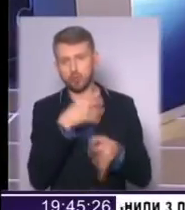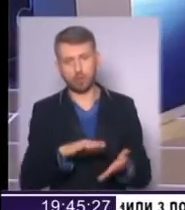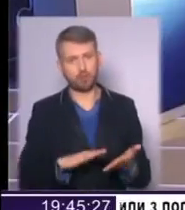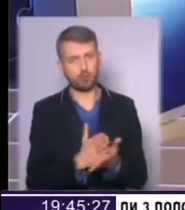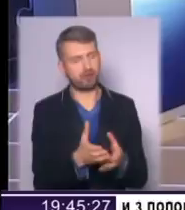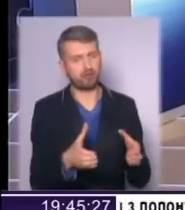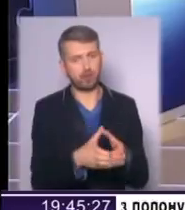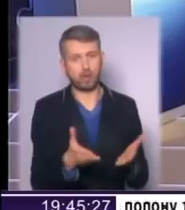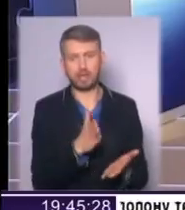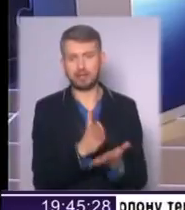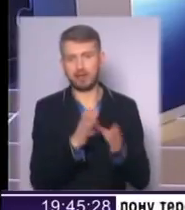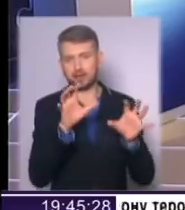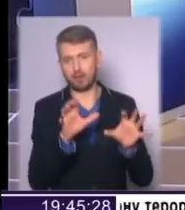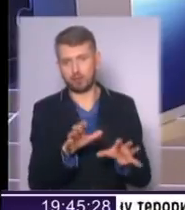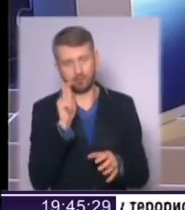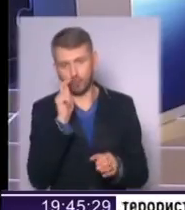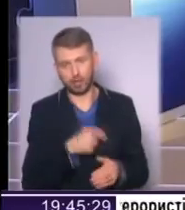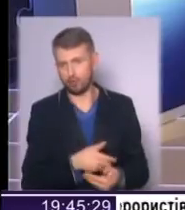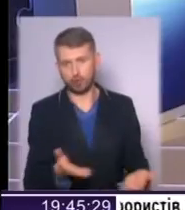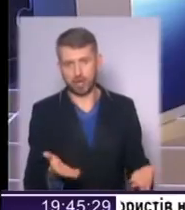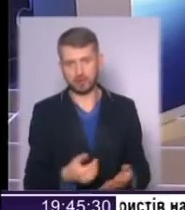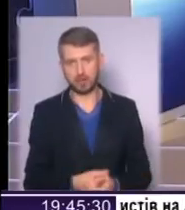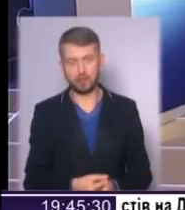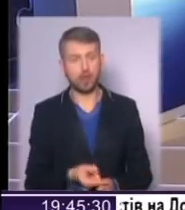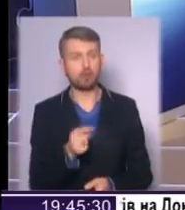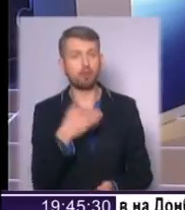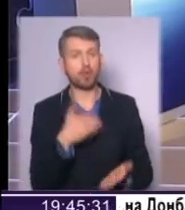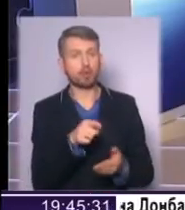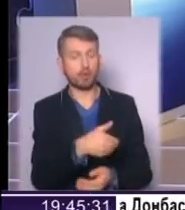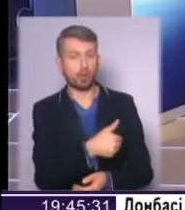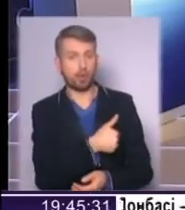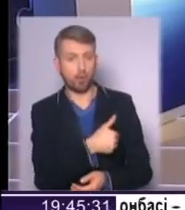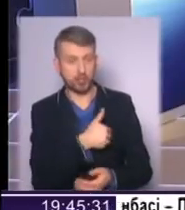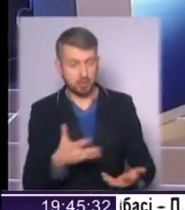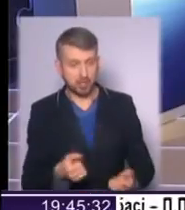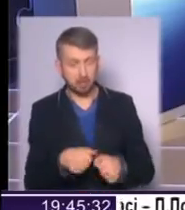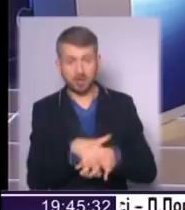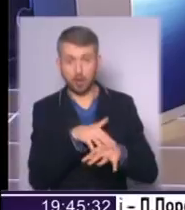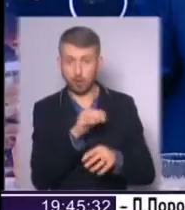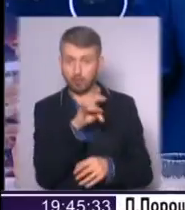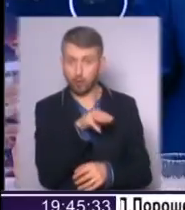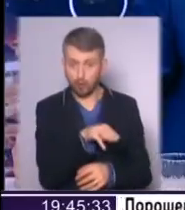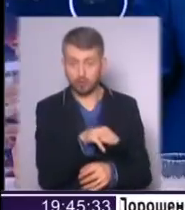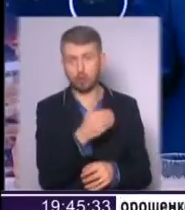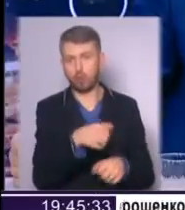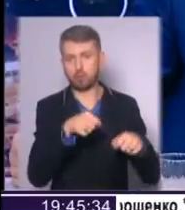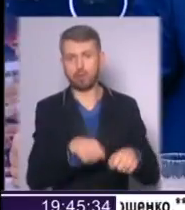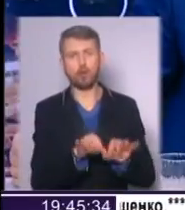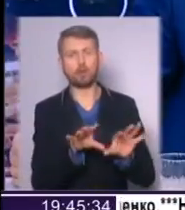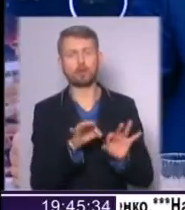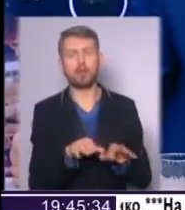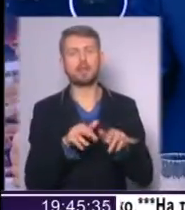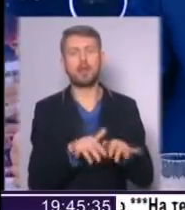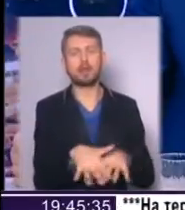політичний рух, який є законний в Україні, будь ласка. Тому якщо він хоче підтримати Народний фронт, це його право. Коментувати діяльність